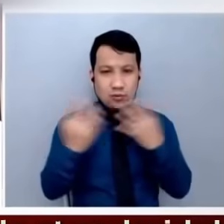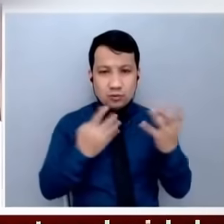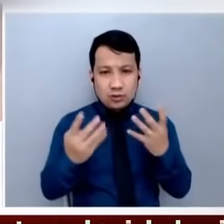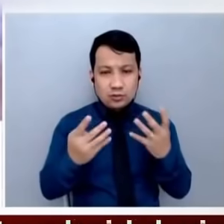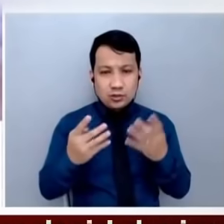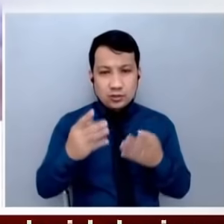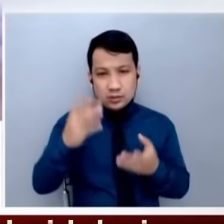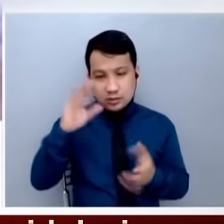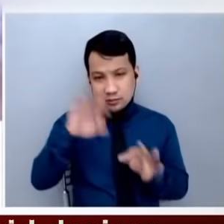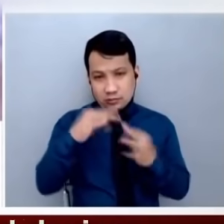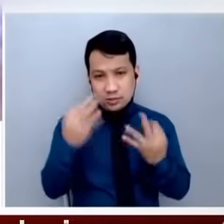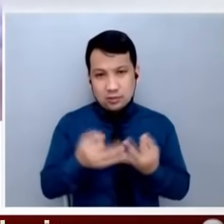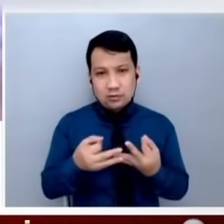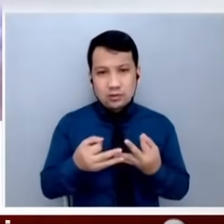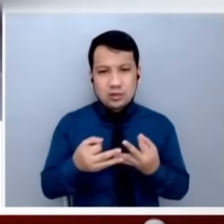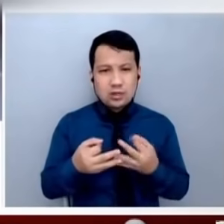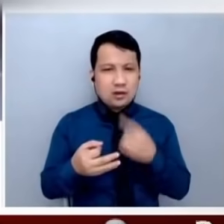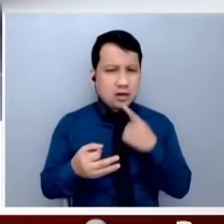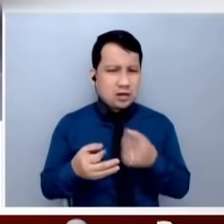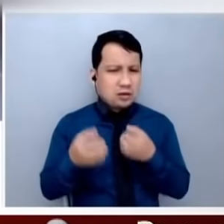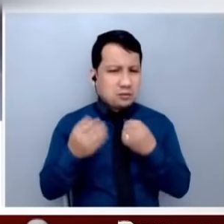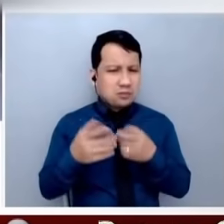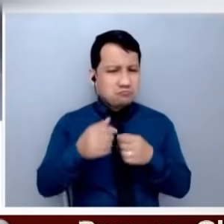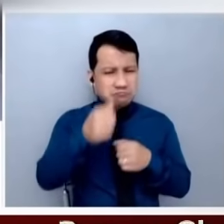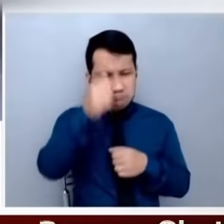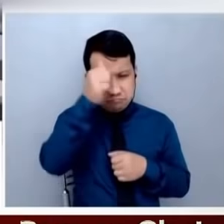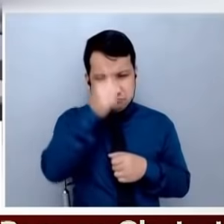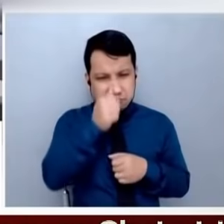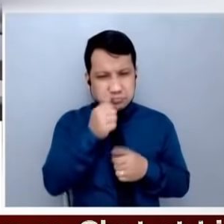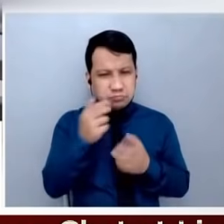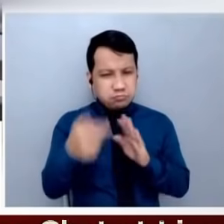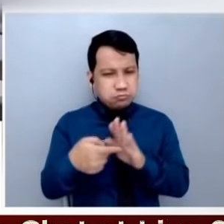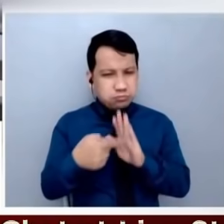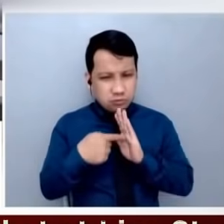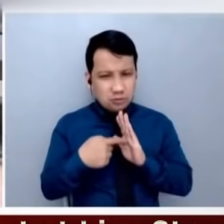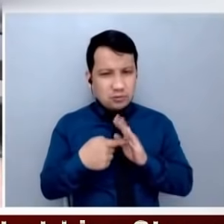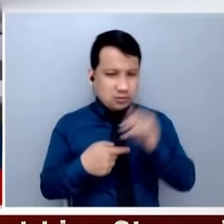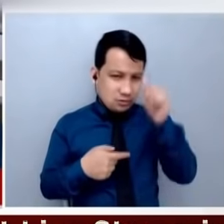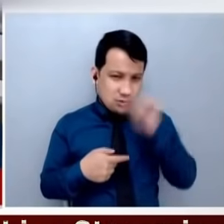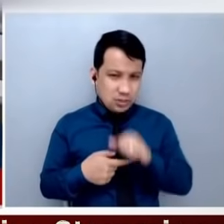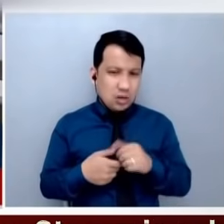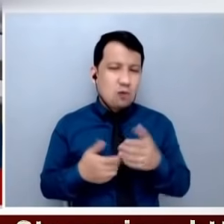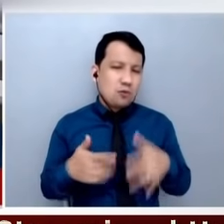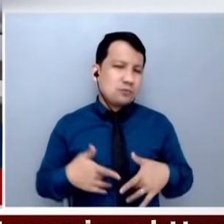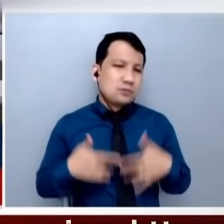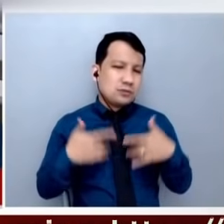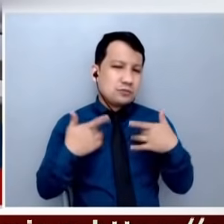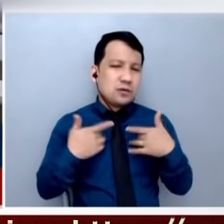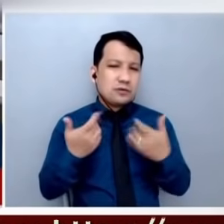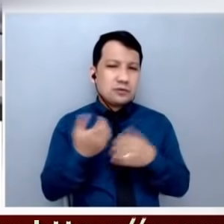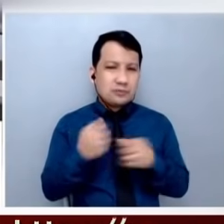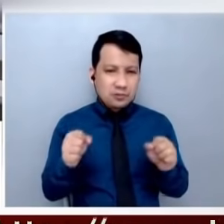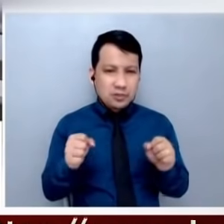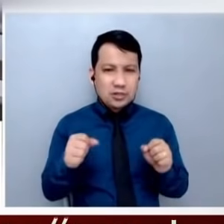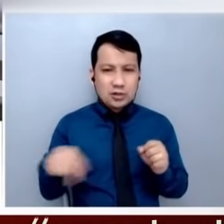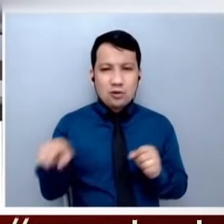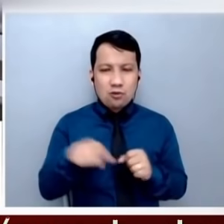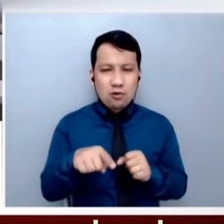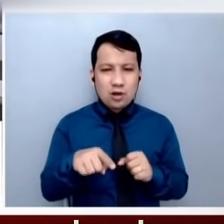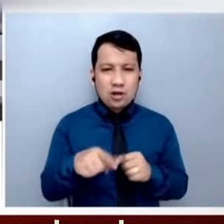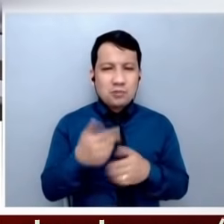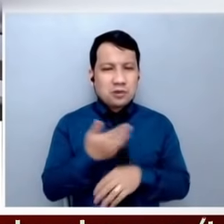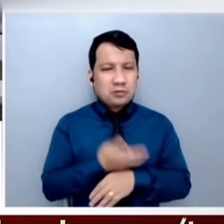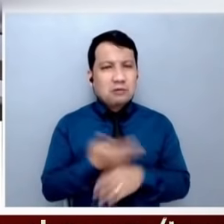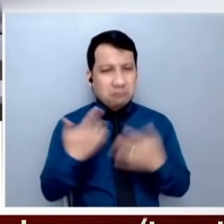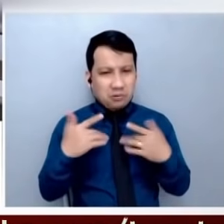kaanak. Maraming rekititos pero tsinaga nilang asikasuhin ito. Refreshing po, ganun po. Tapos relaxing,